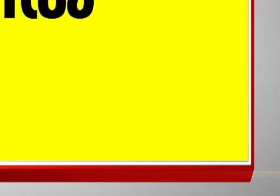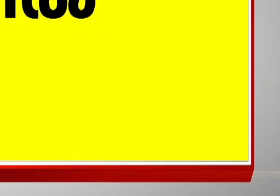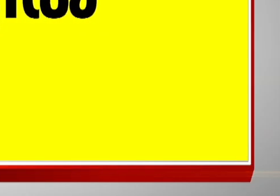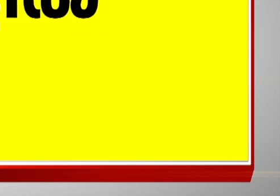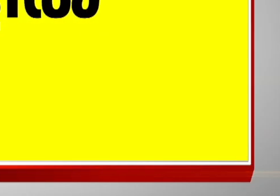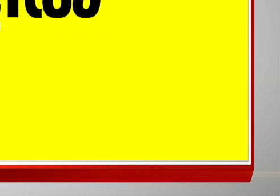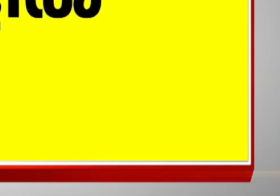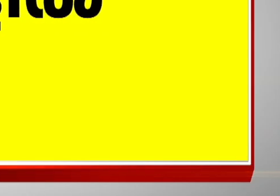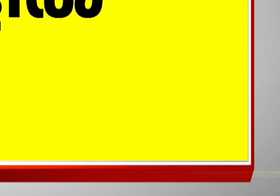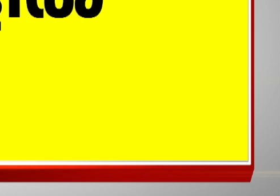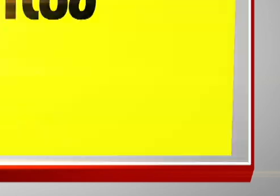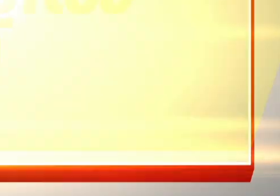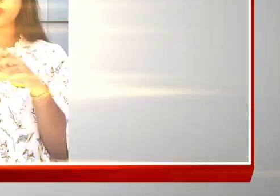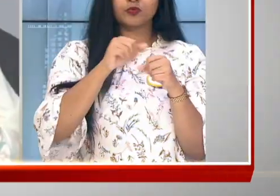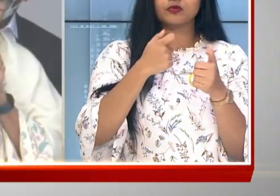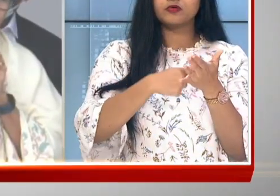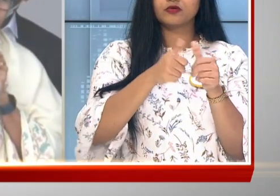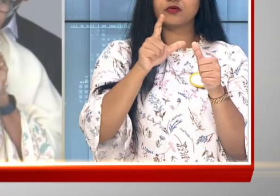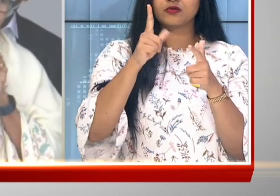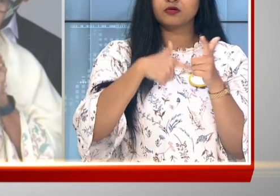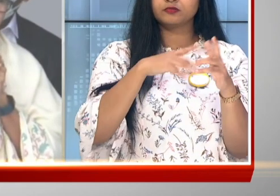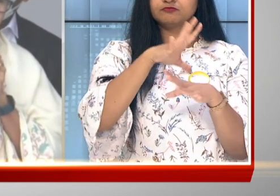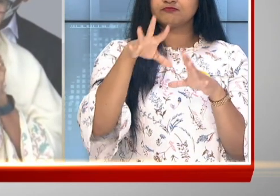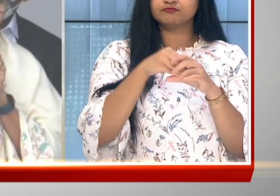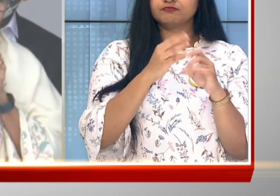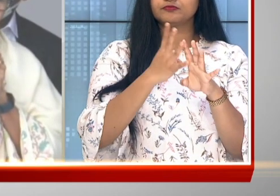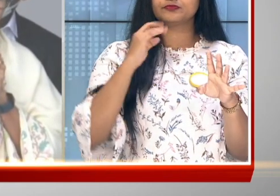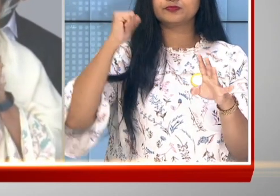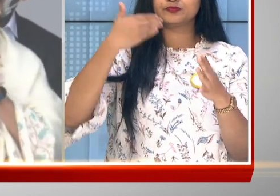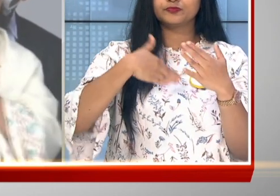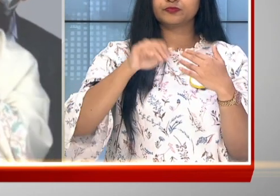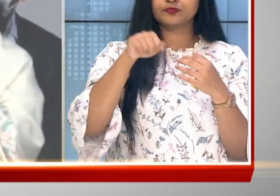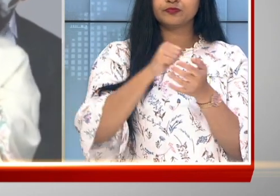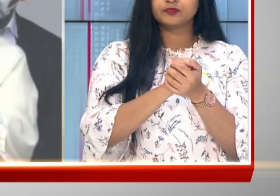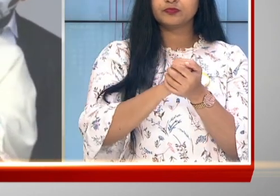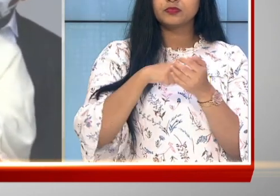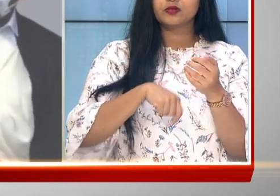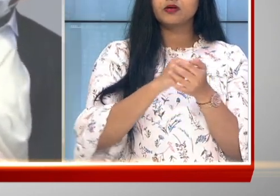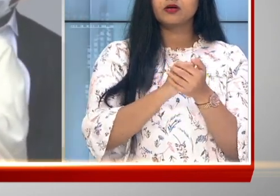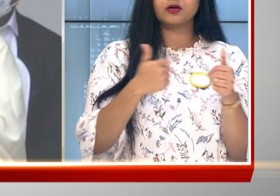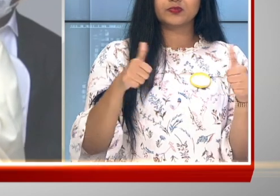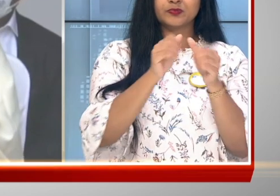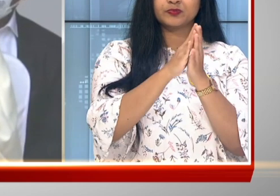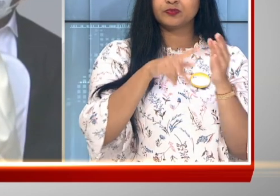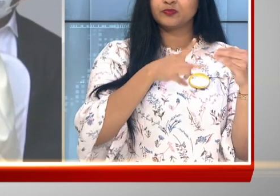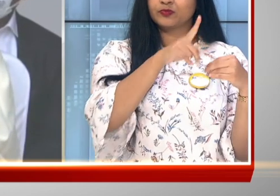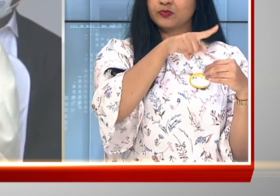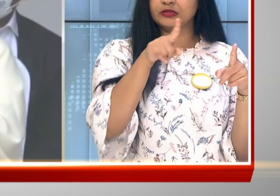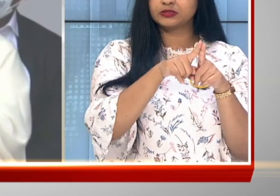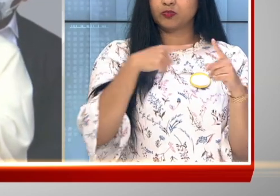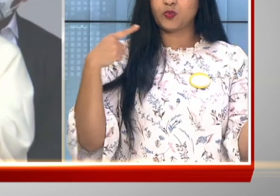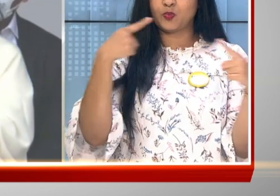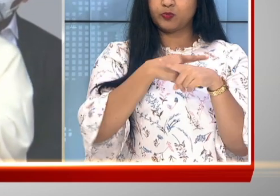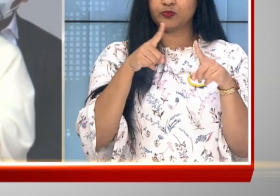നടത്തുക. മാത്രമല്ല ഈ പ്രാണപ്രതിഷ്ഠാ ചടങ്ങിനെ കൗണ്ടർ ചെയ്യുന്ന ഒരു റാലിയല്ല എന്നുകൂടി മമതാ ബാനർജി ഇതുമായി